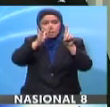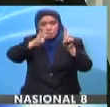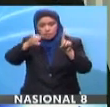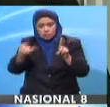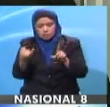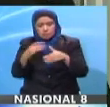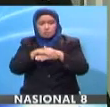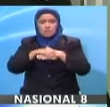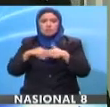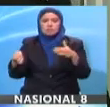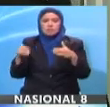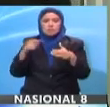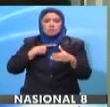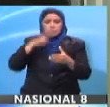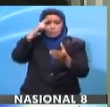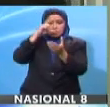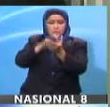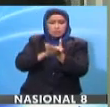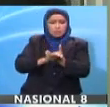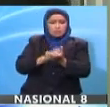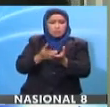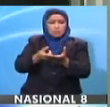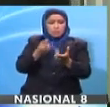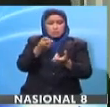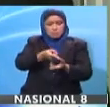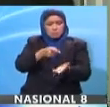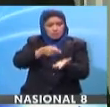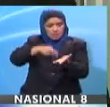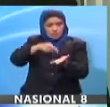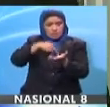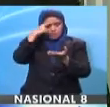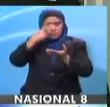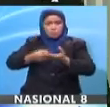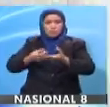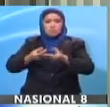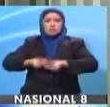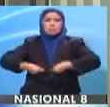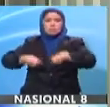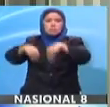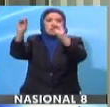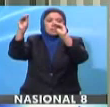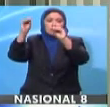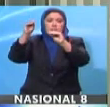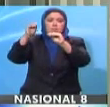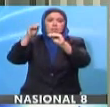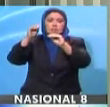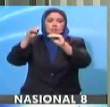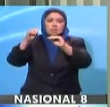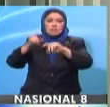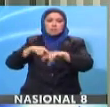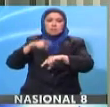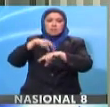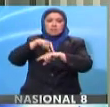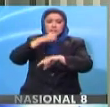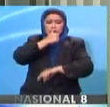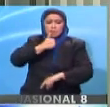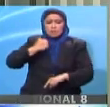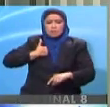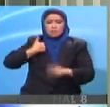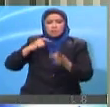pas inialah untuk diort ke negaraada dan thailandan mempertingkatkan